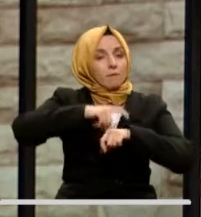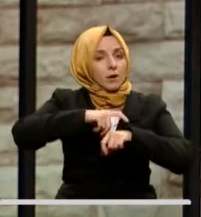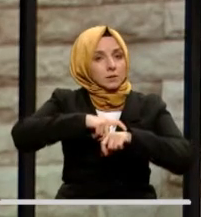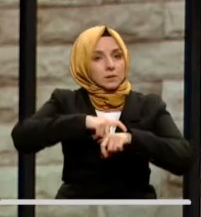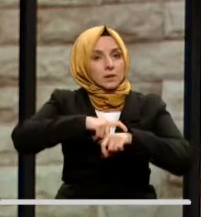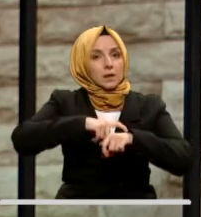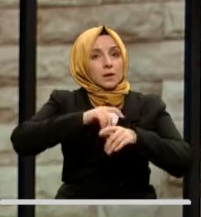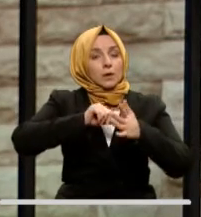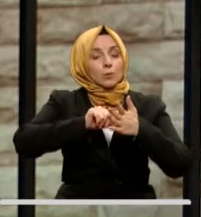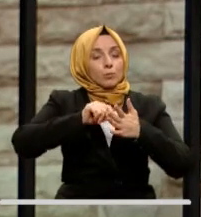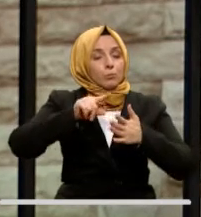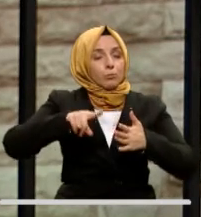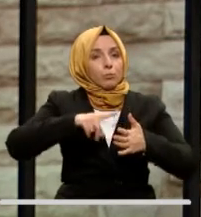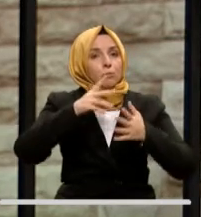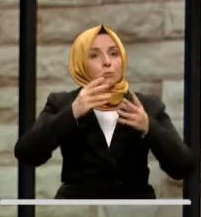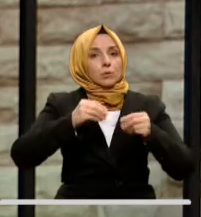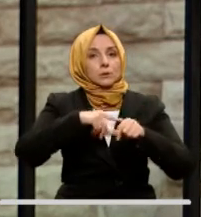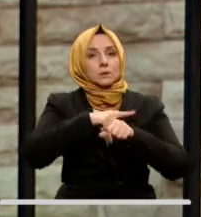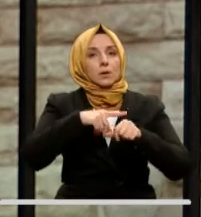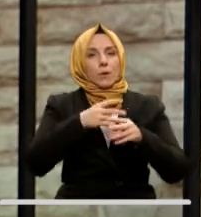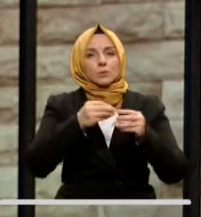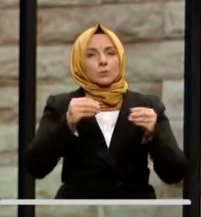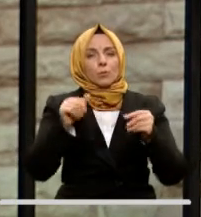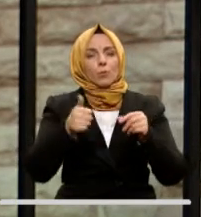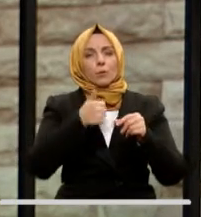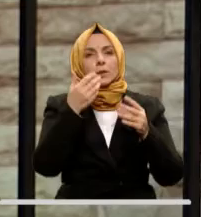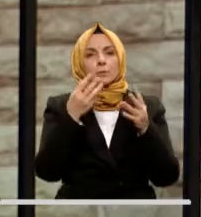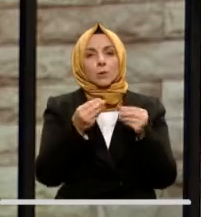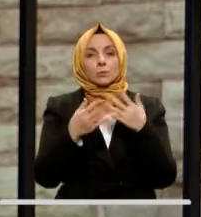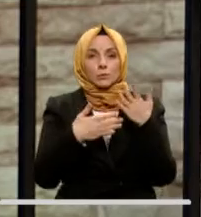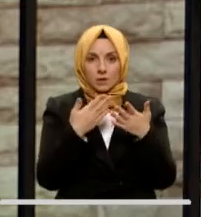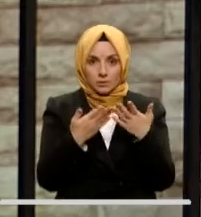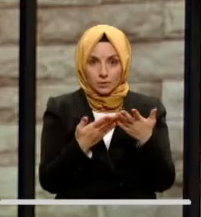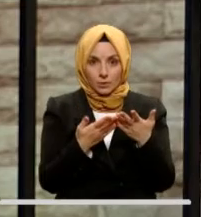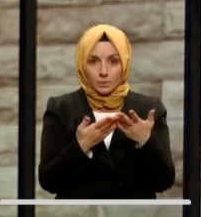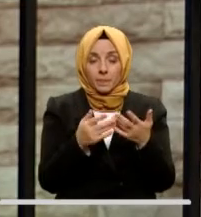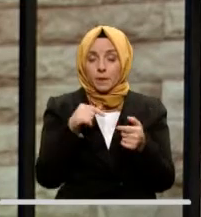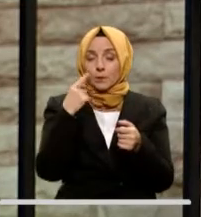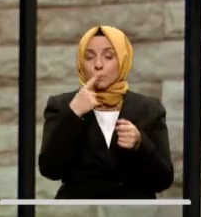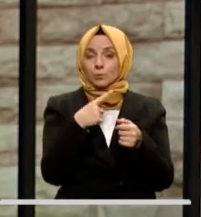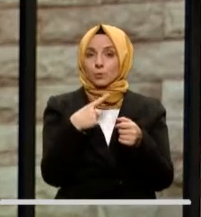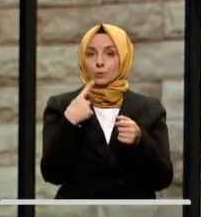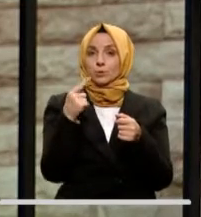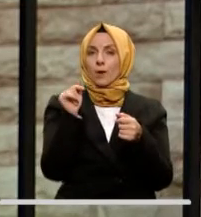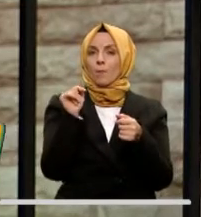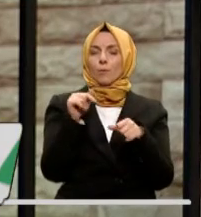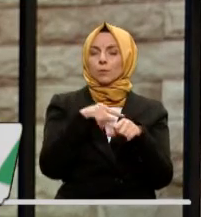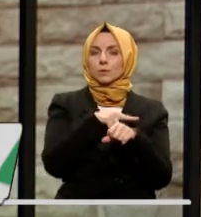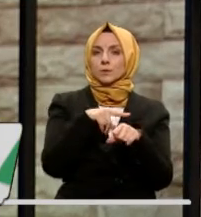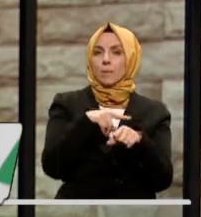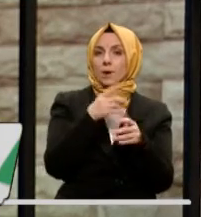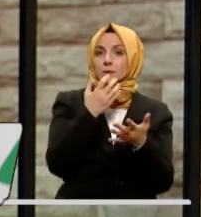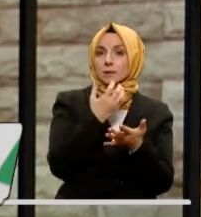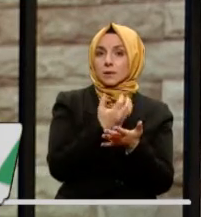ifadelerle Rabbimiz Aslında bizlere zamanın ehemmiyetini ve önemini anlatıyor da ve bu zamanı